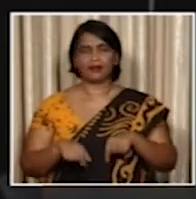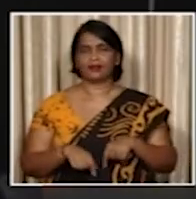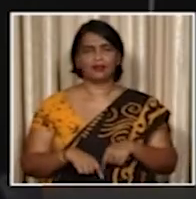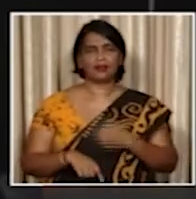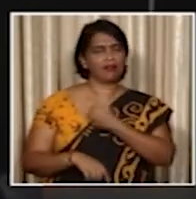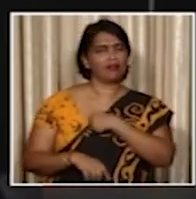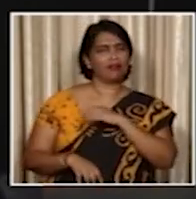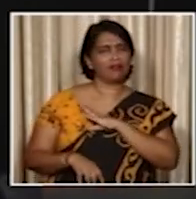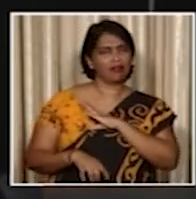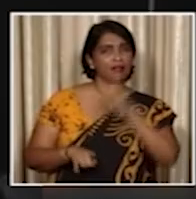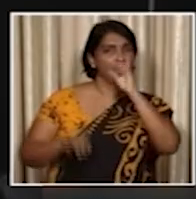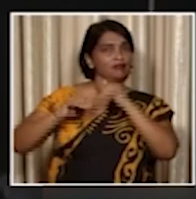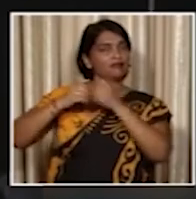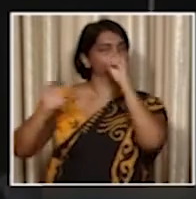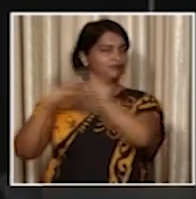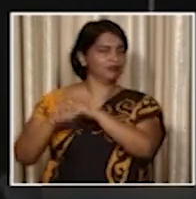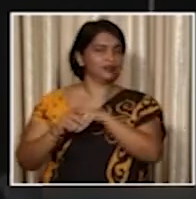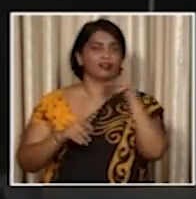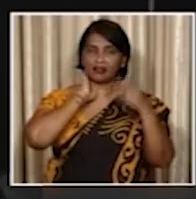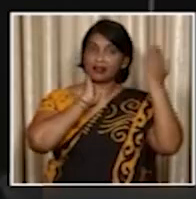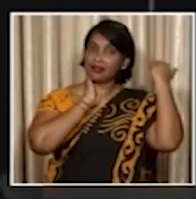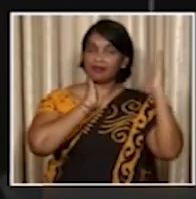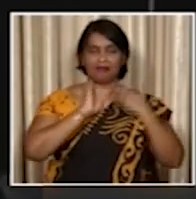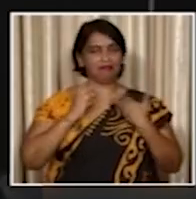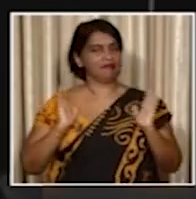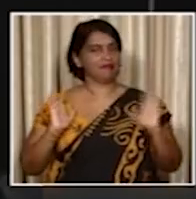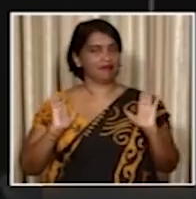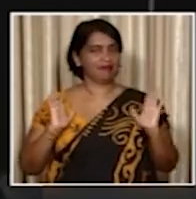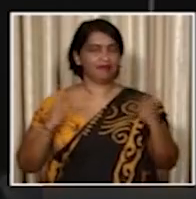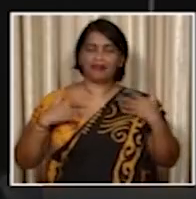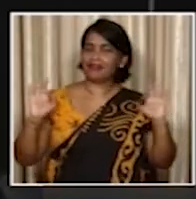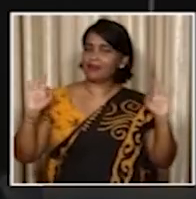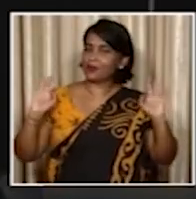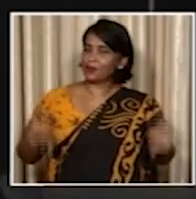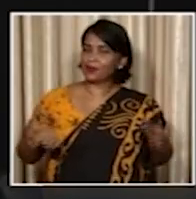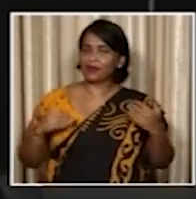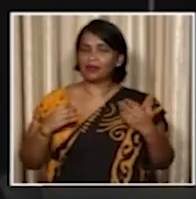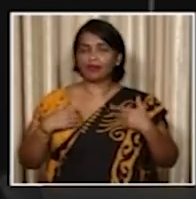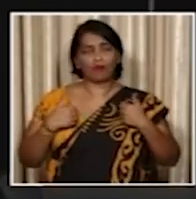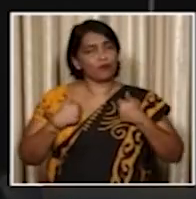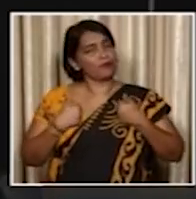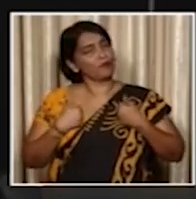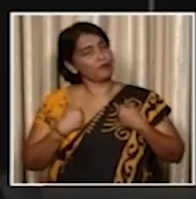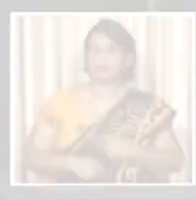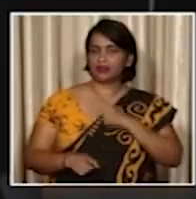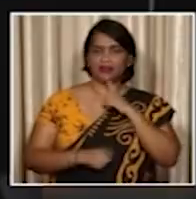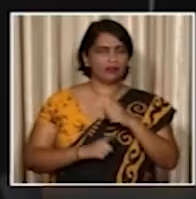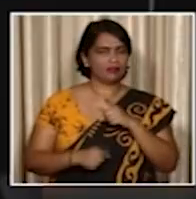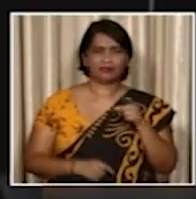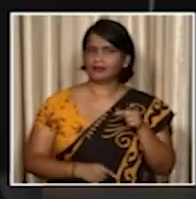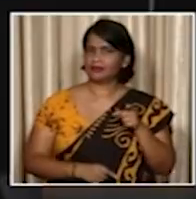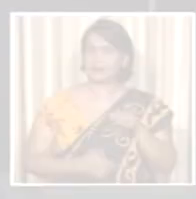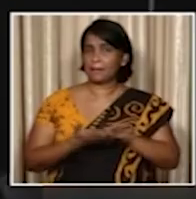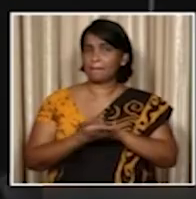ස්වාමීන් වහන්සේව එක කාලයකට දාලා තමුන් වහන්සේ ඒ කාලේ ගැහැවිලාවත් හිටියේ නැති සාන්ත දාන්ත තීන්ත කූඩු වගේ කතා කරන පිළිතුරු